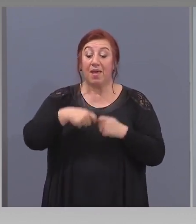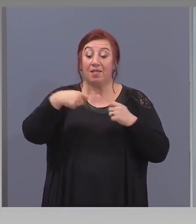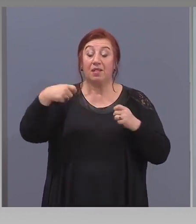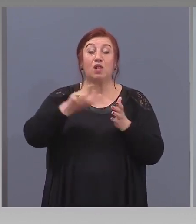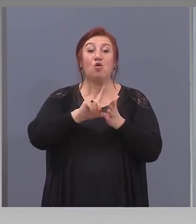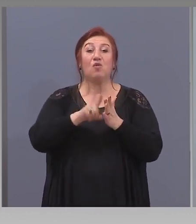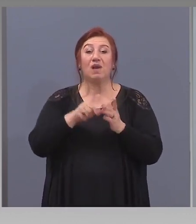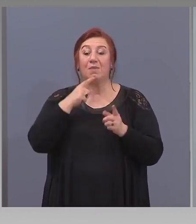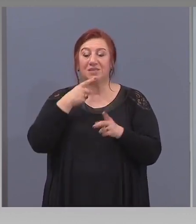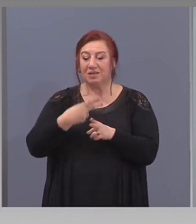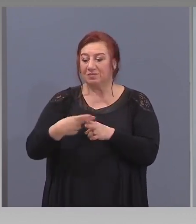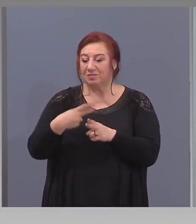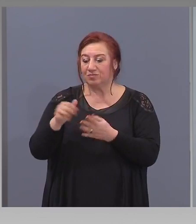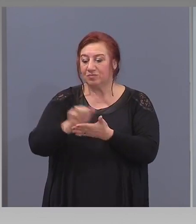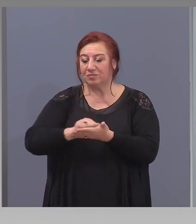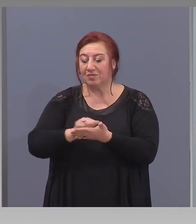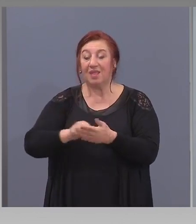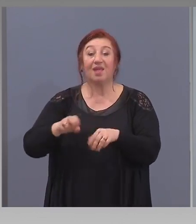дезинфекция.